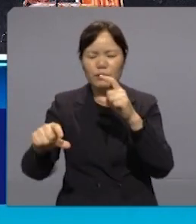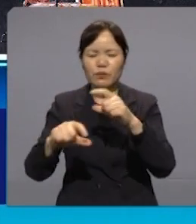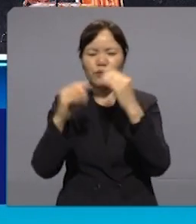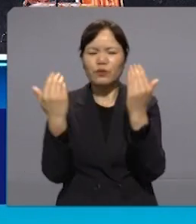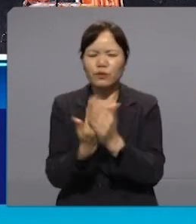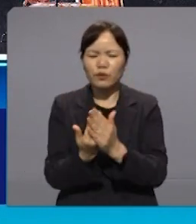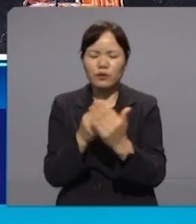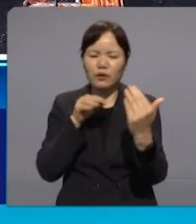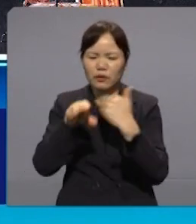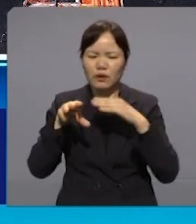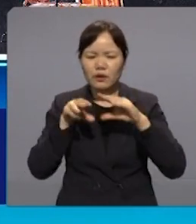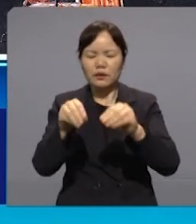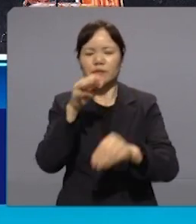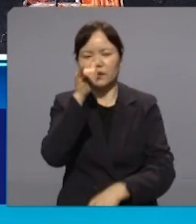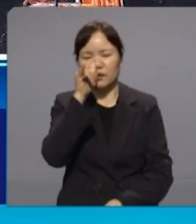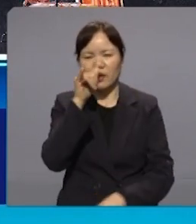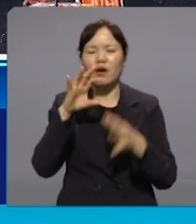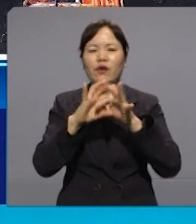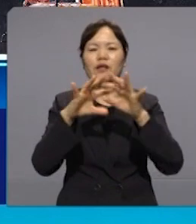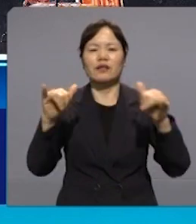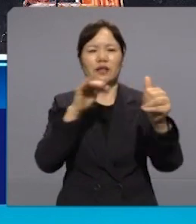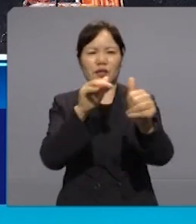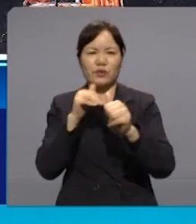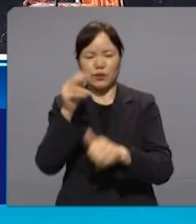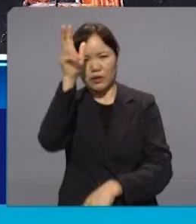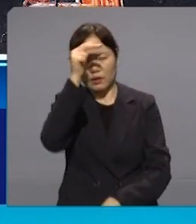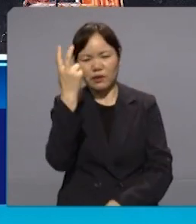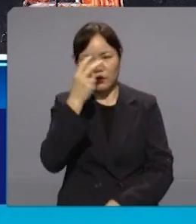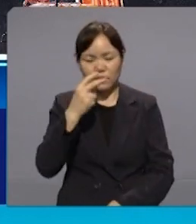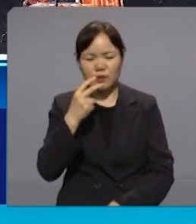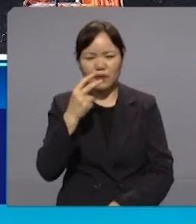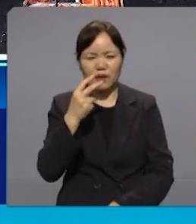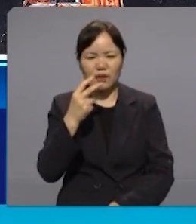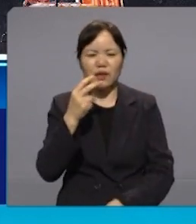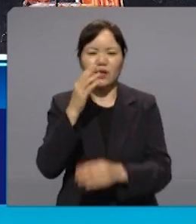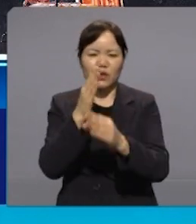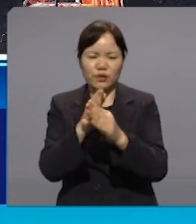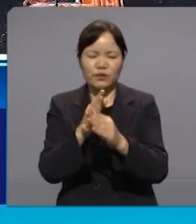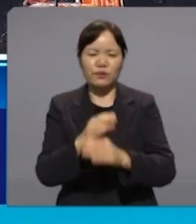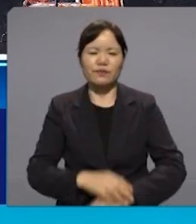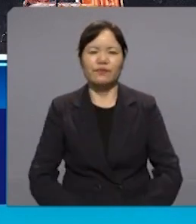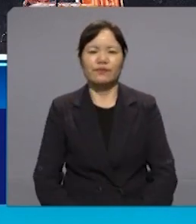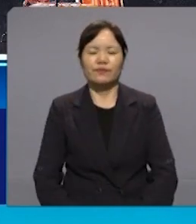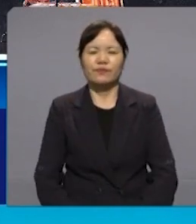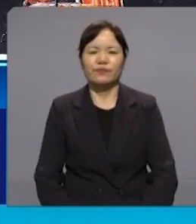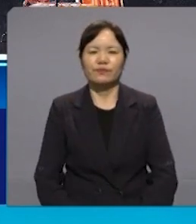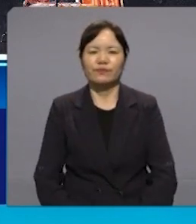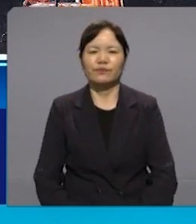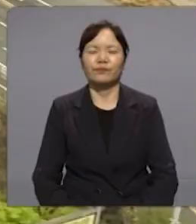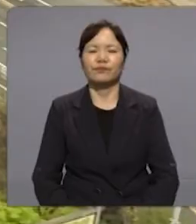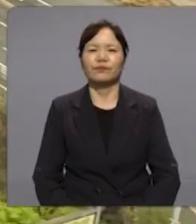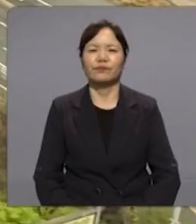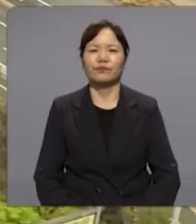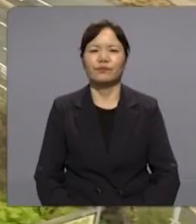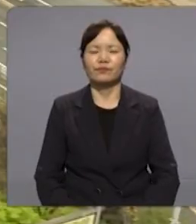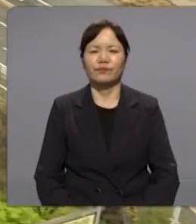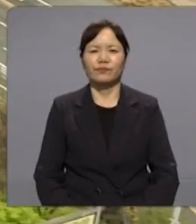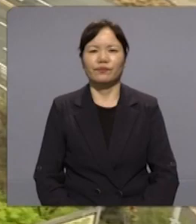있습니다. 관련자도 소환되는 등 경찰 수사도 진행되고 있습니다. 윤종화 기자입니다.